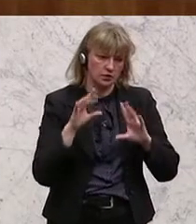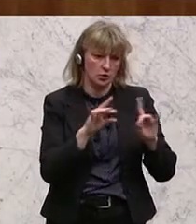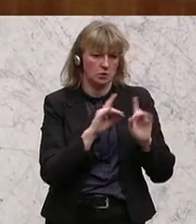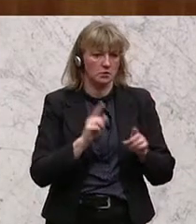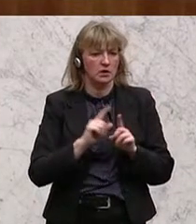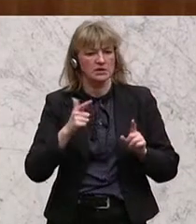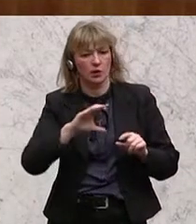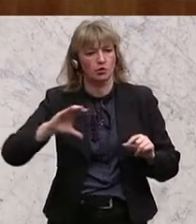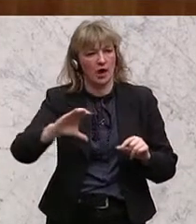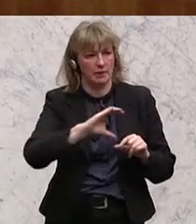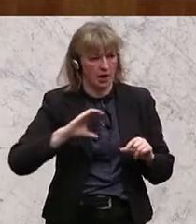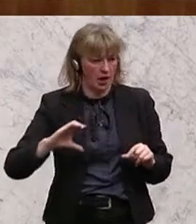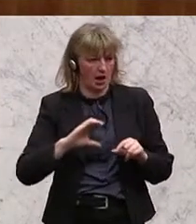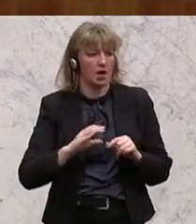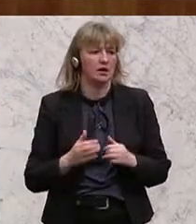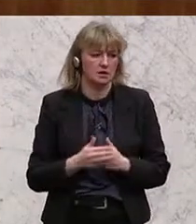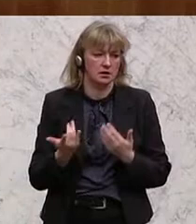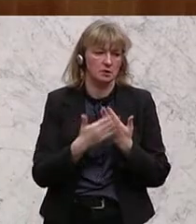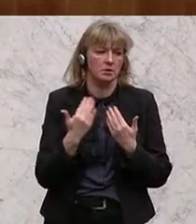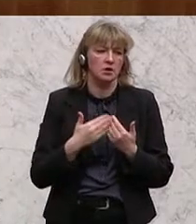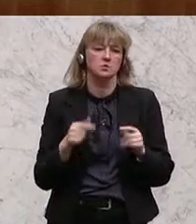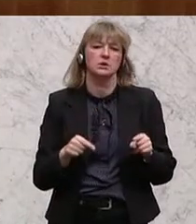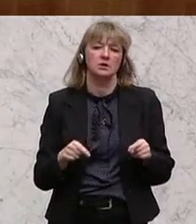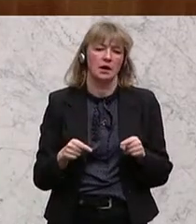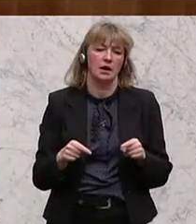sogenannten Sekundarbereich. Ich spreche nur an diese